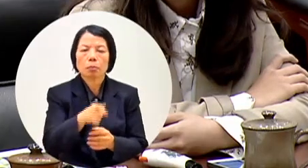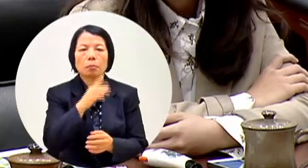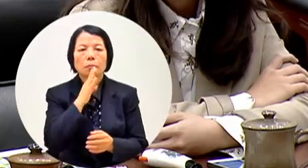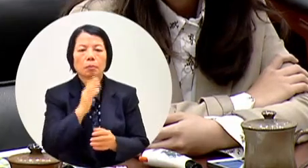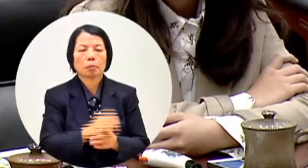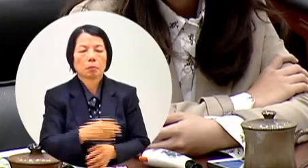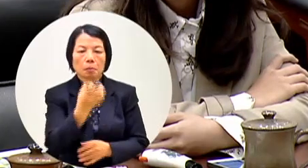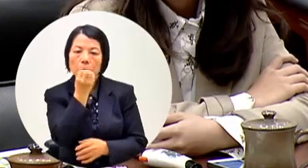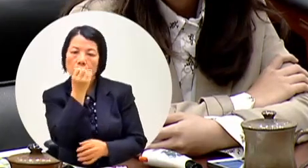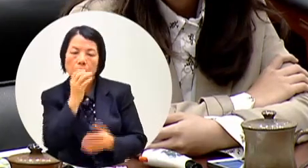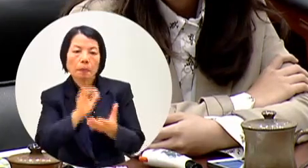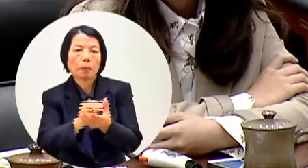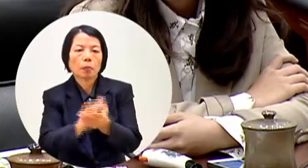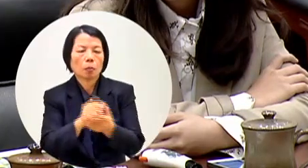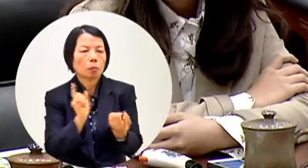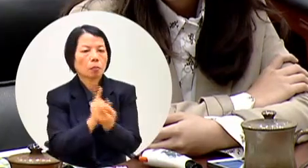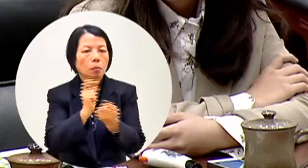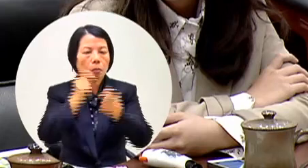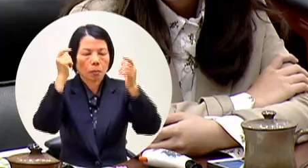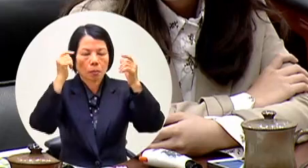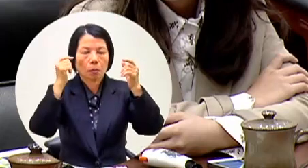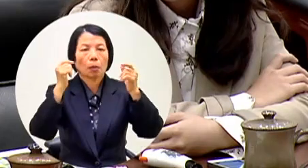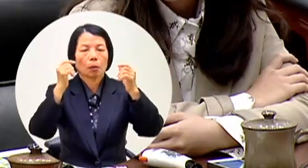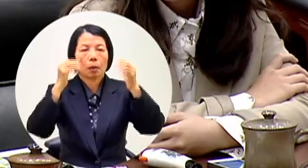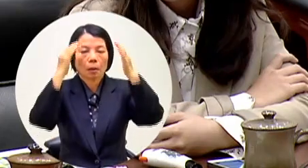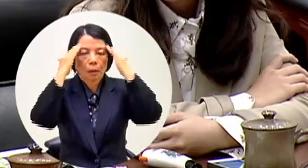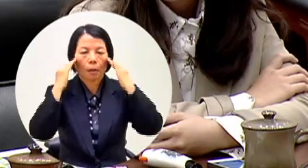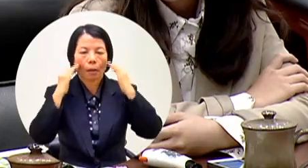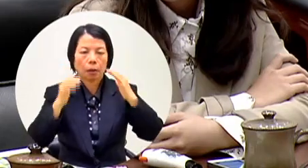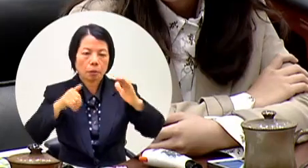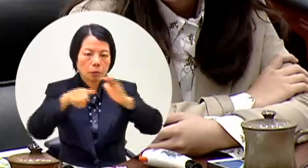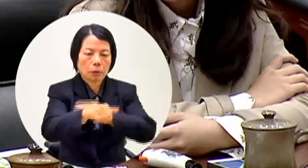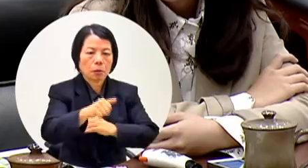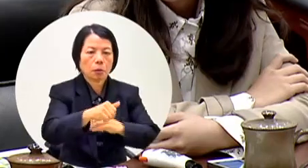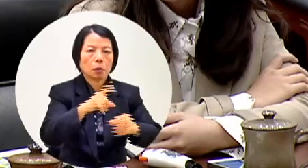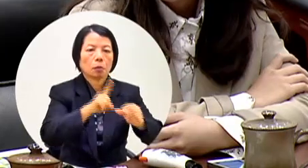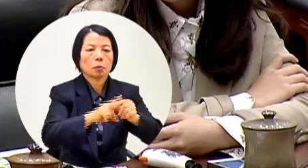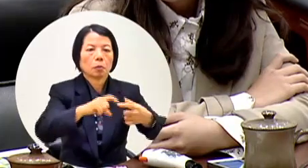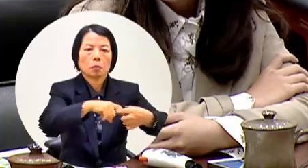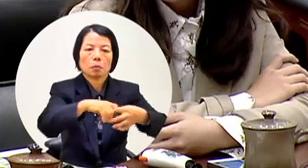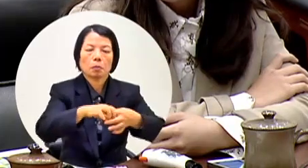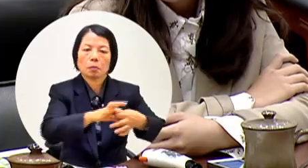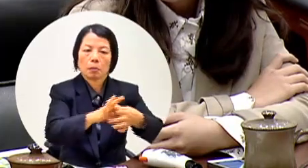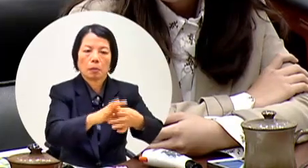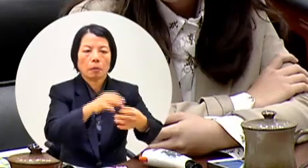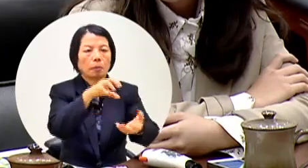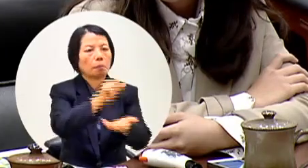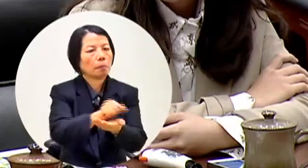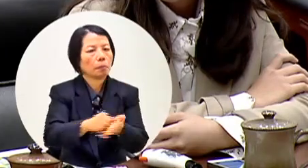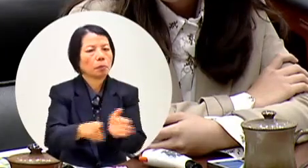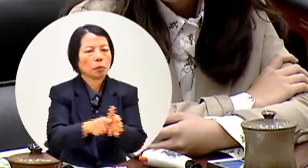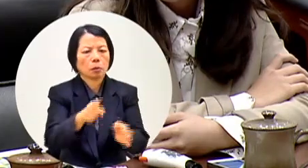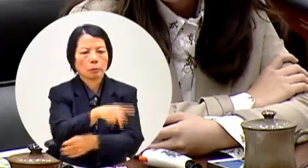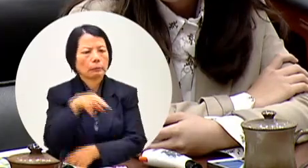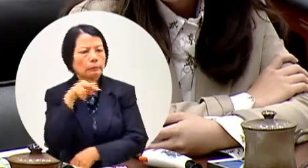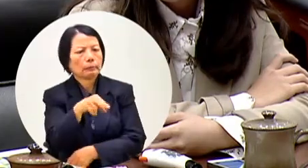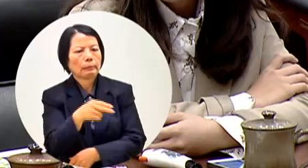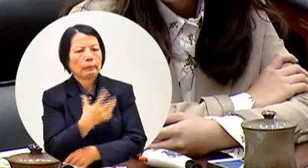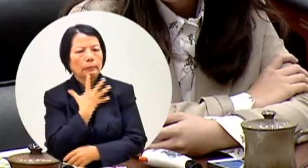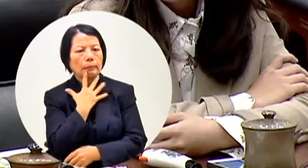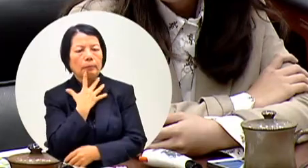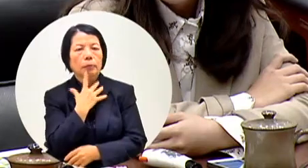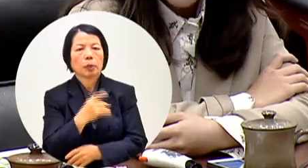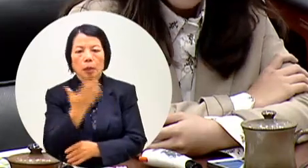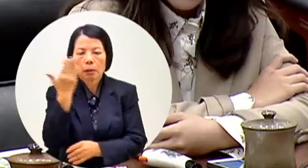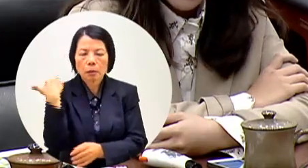朋友在看到韩市长进入中联办之后，这些香港的媒体记者他们说看傻了眼，过去